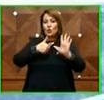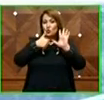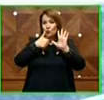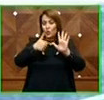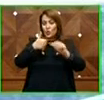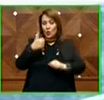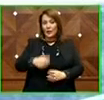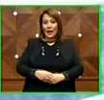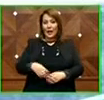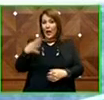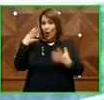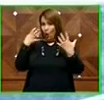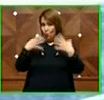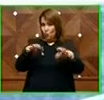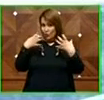61900،